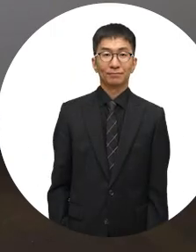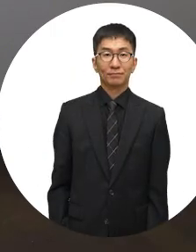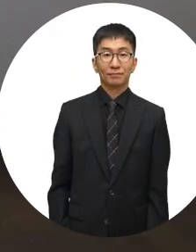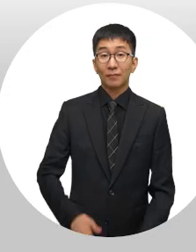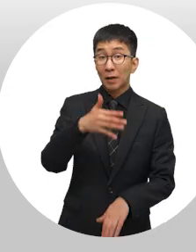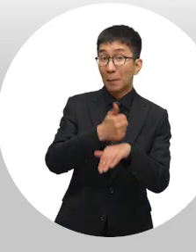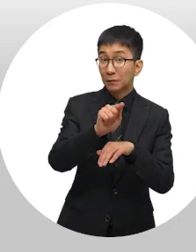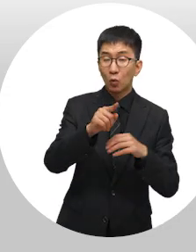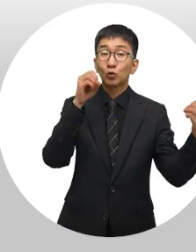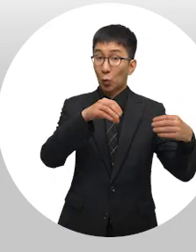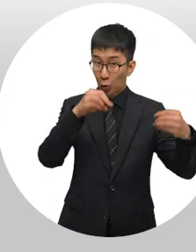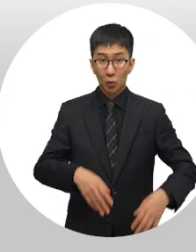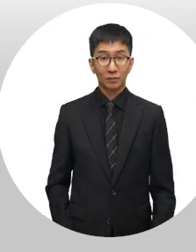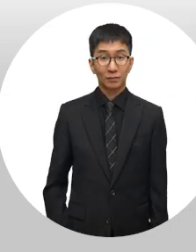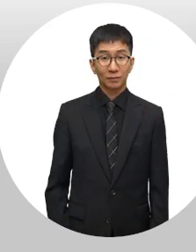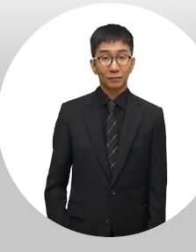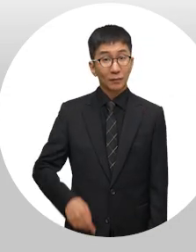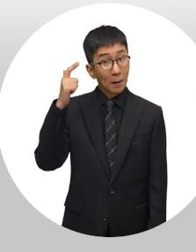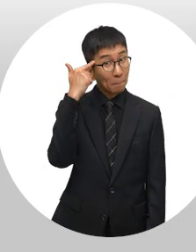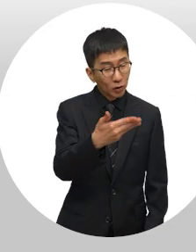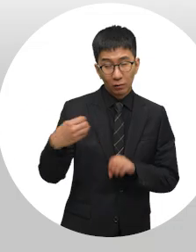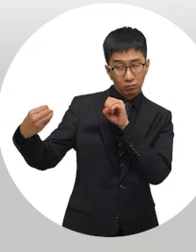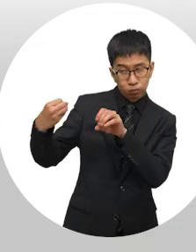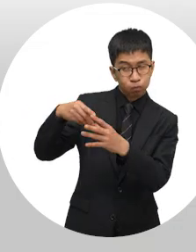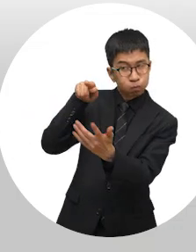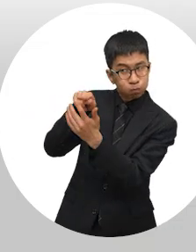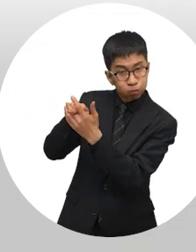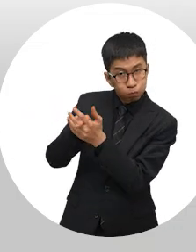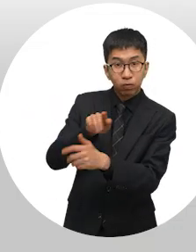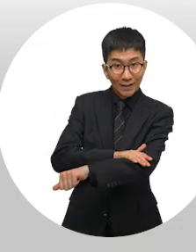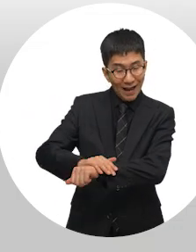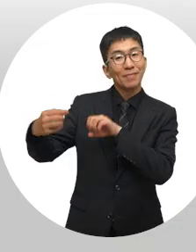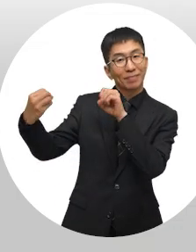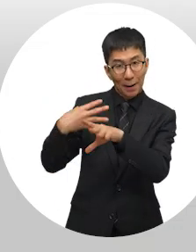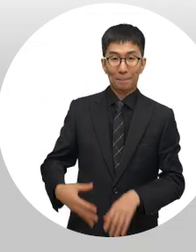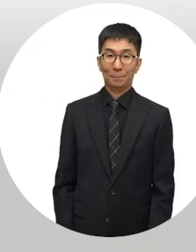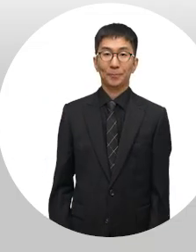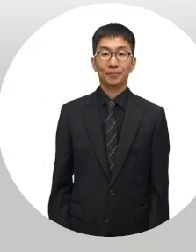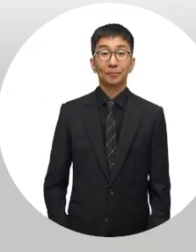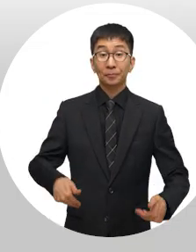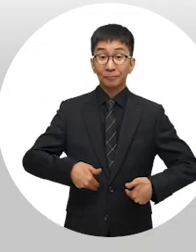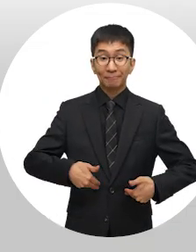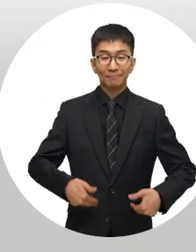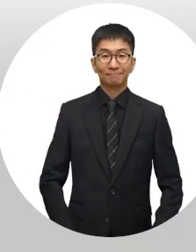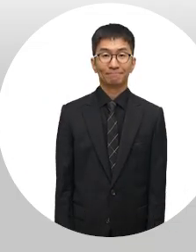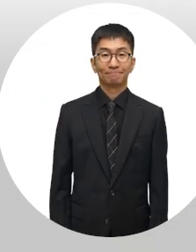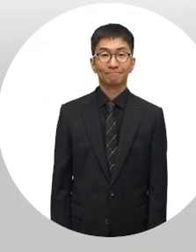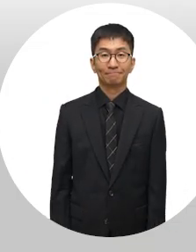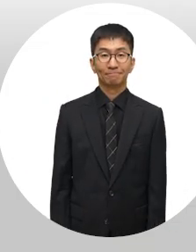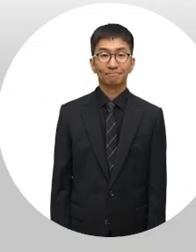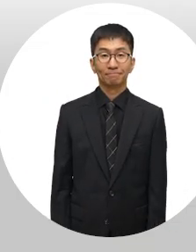바랍니다. 마지막으로 소통 역량은 면접관의 질문 의도를 정확히 파악하고 논리적이고 명확하게 답변하는